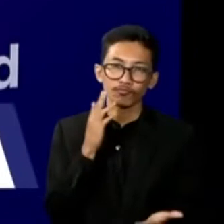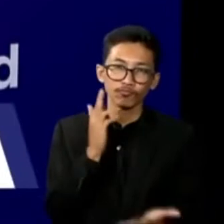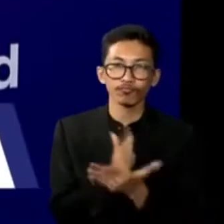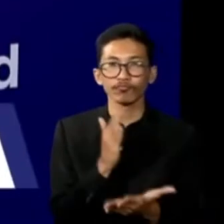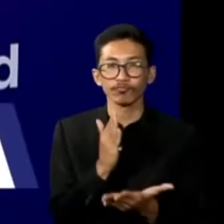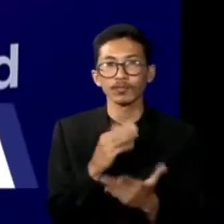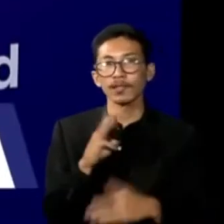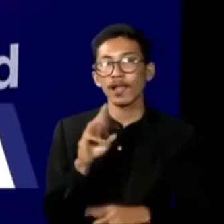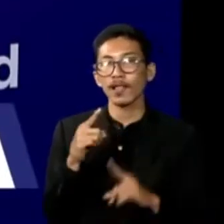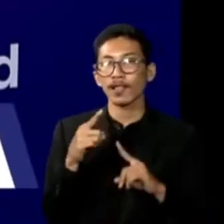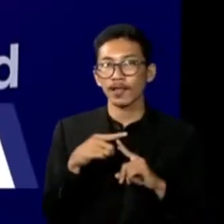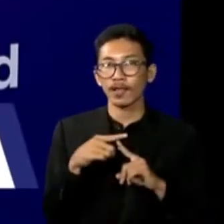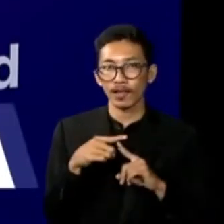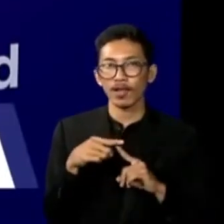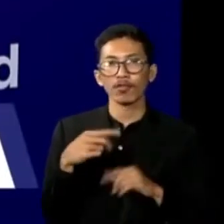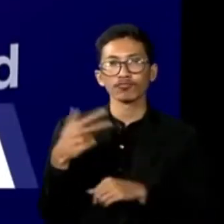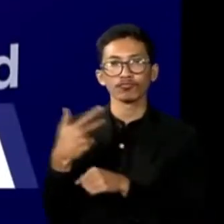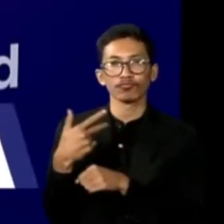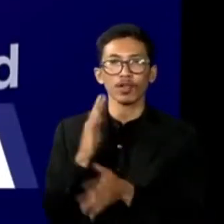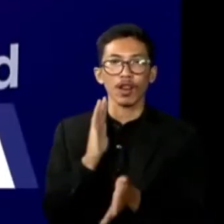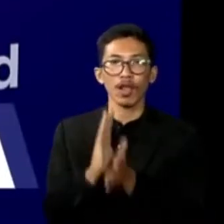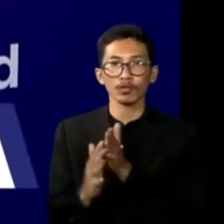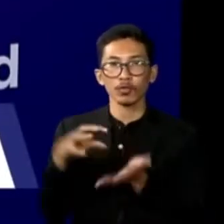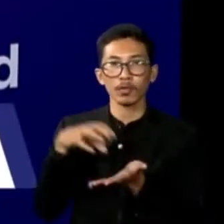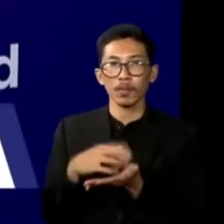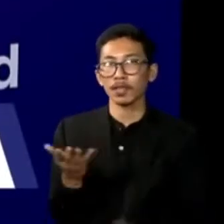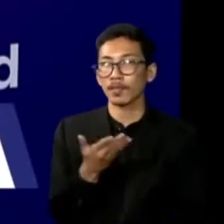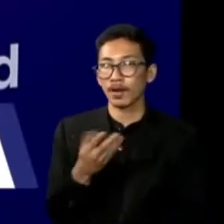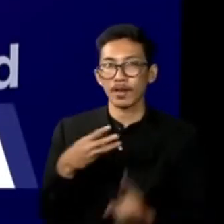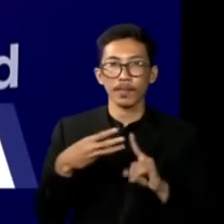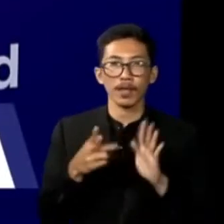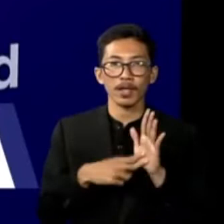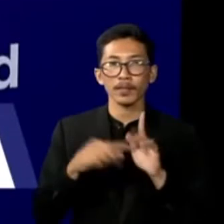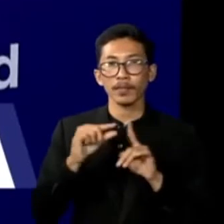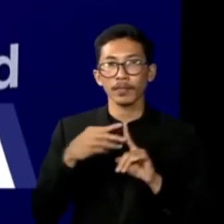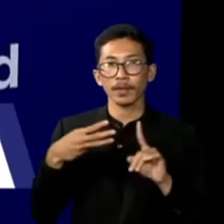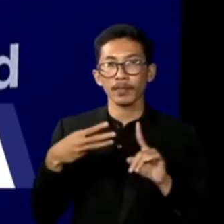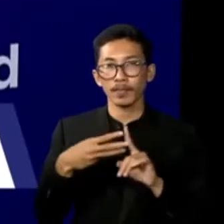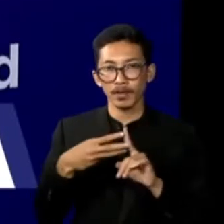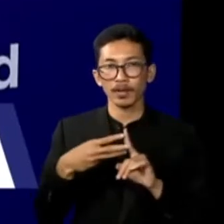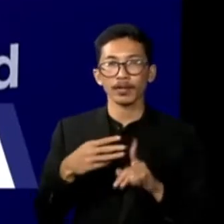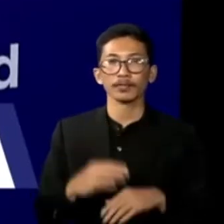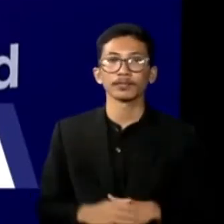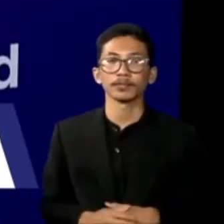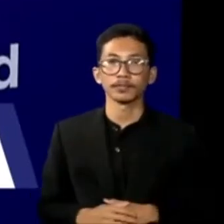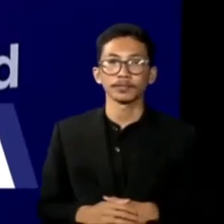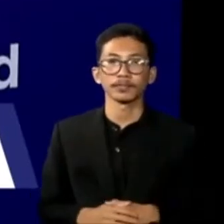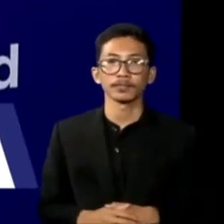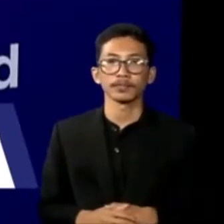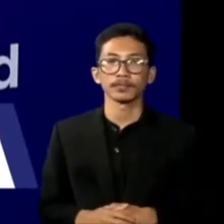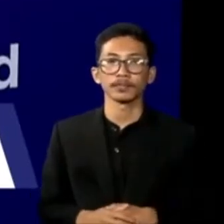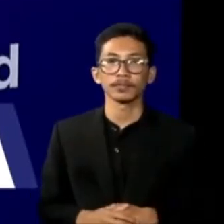3tech yang disiarkan secara langsung dari Media center satuan tugas penanganan konflik 19 Graha BNPB